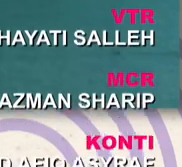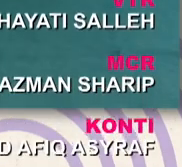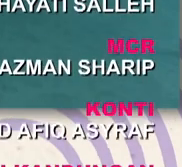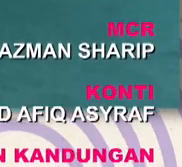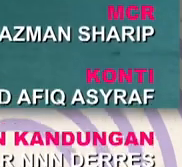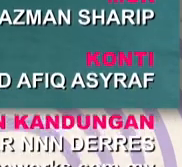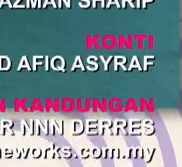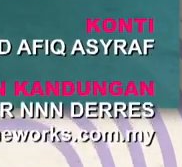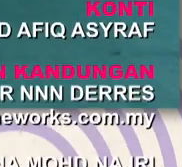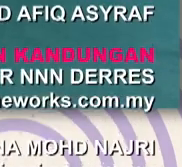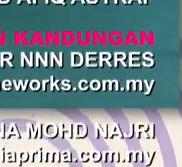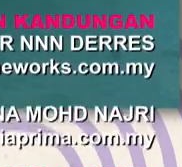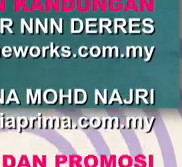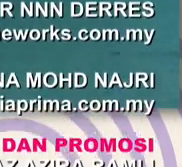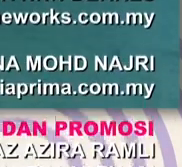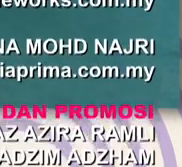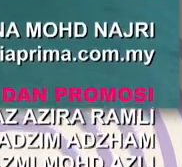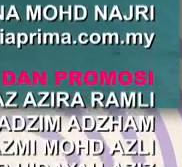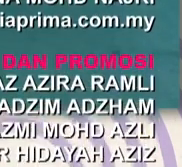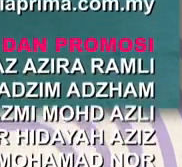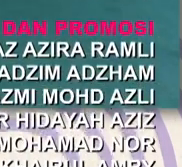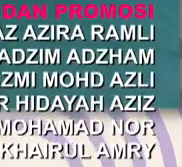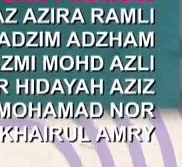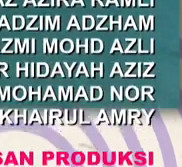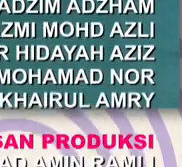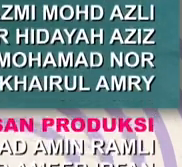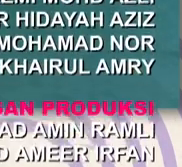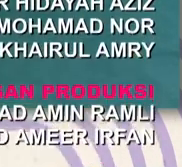kuali mari semua saudara-saudari